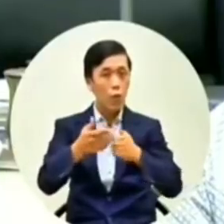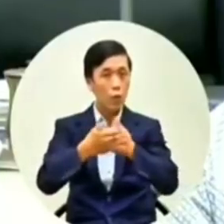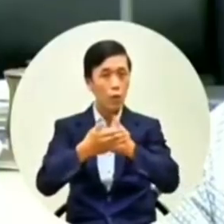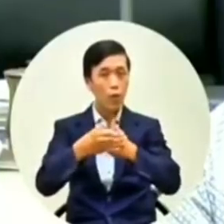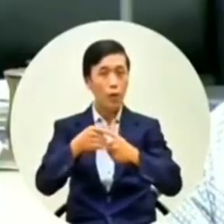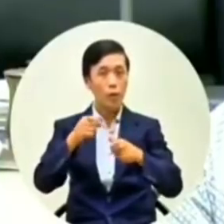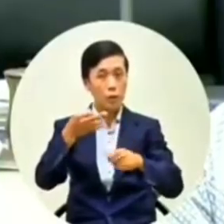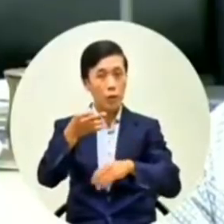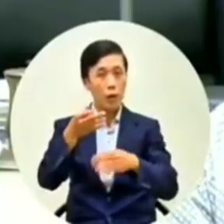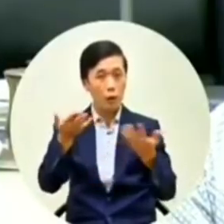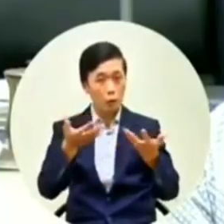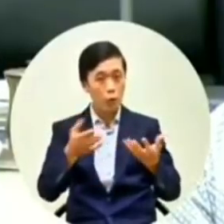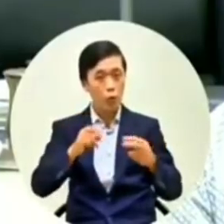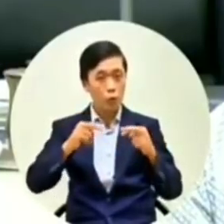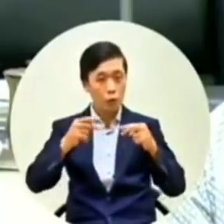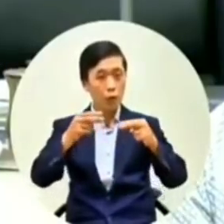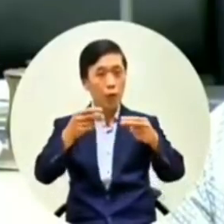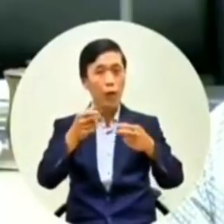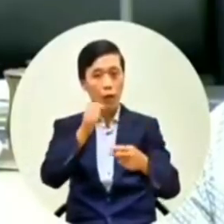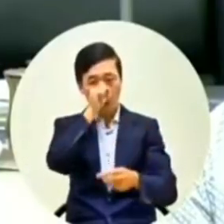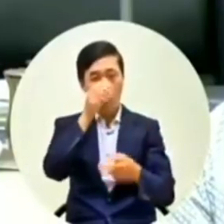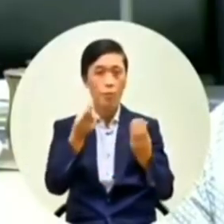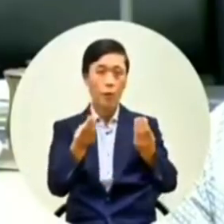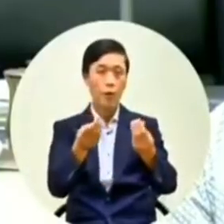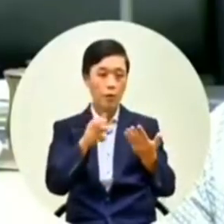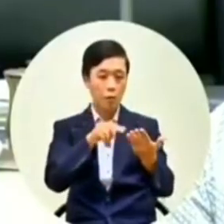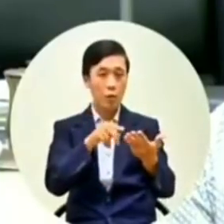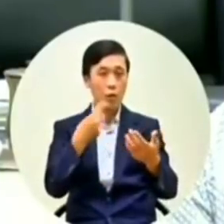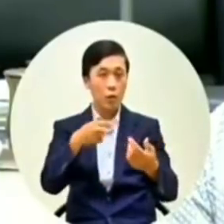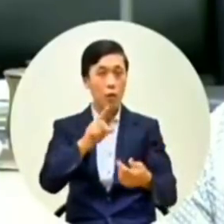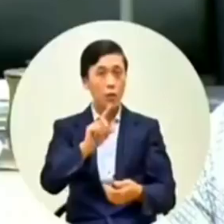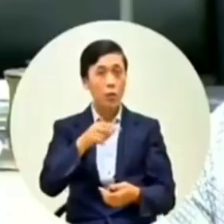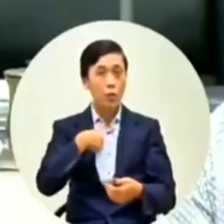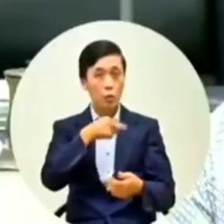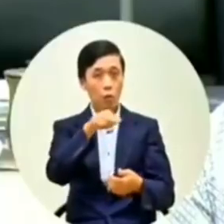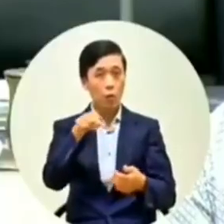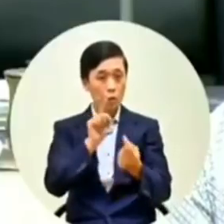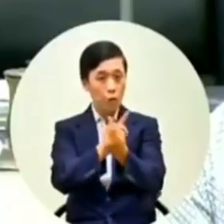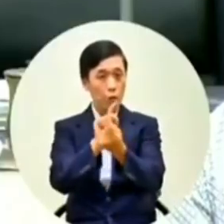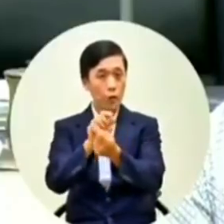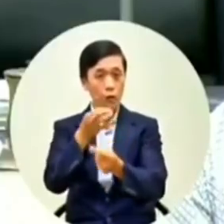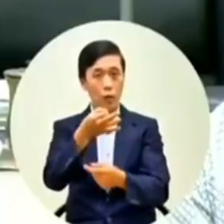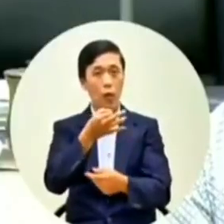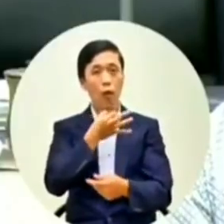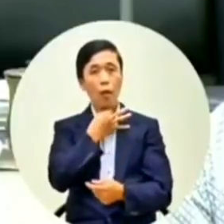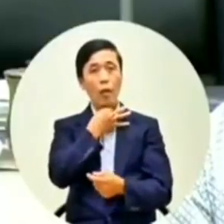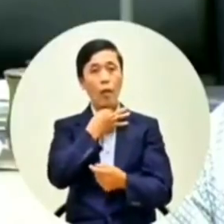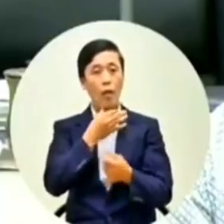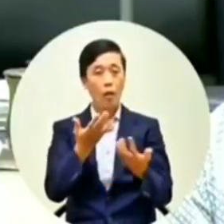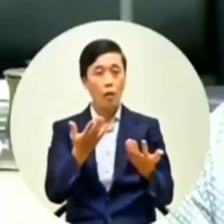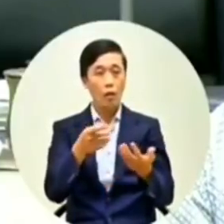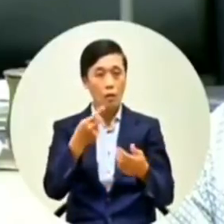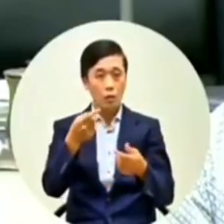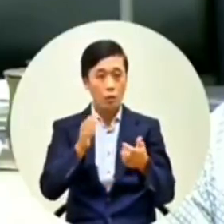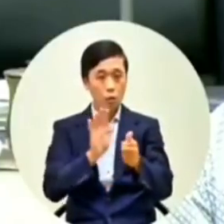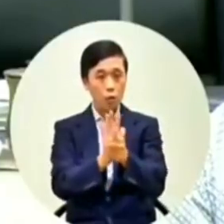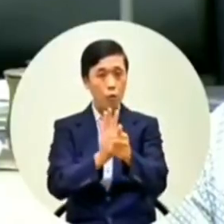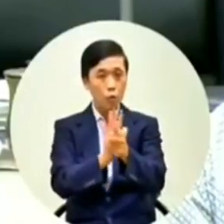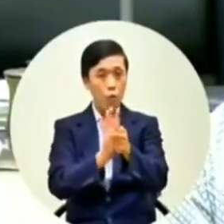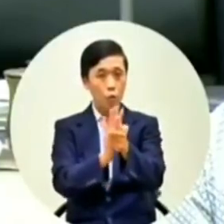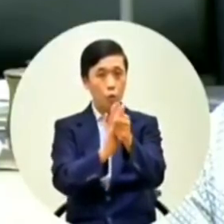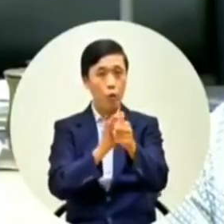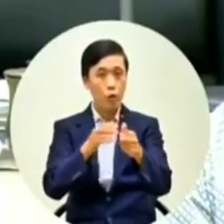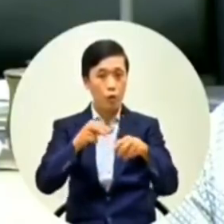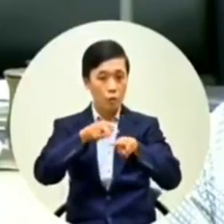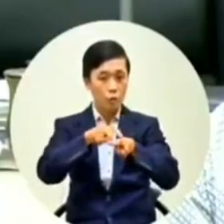务的这些改善哈。包括呢，我们可以看到这边我们面临的财务困境呢，推动的重大我们的这个